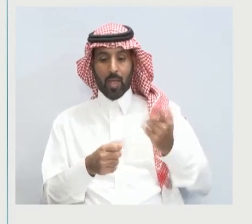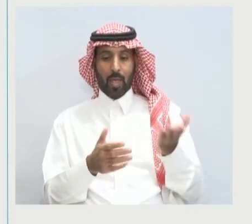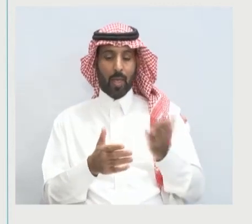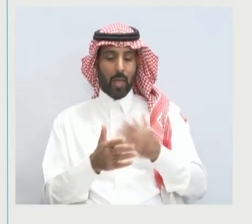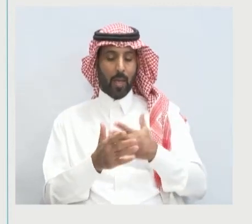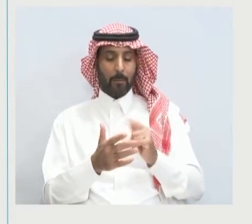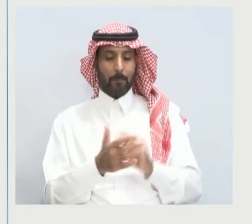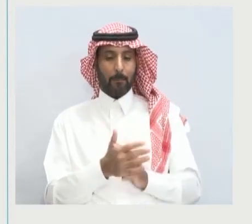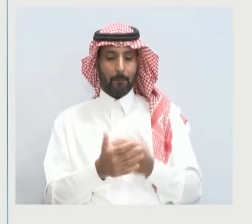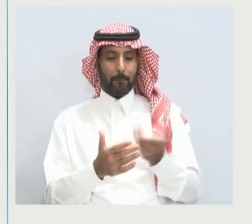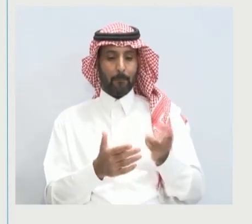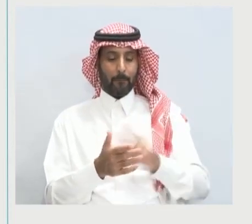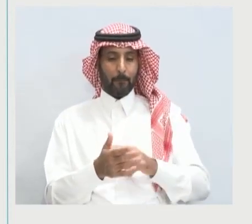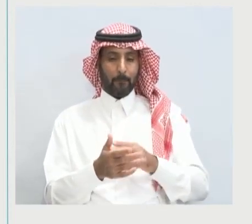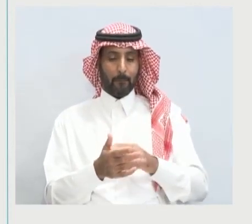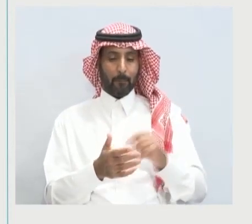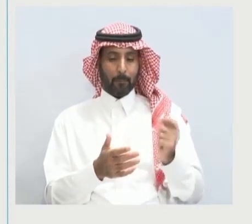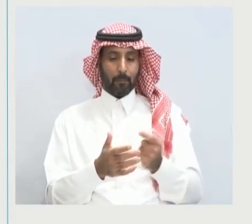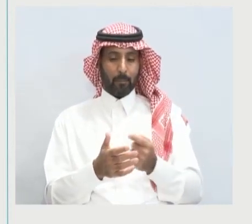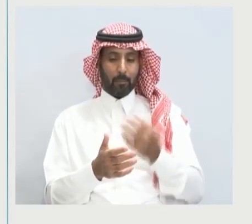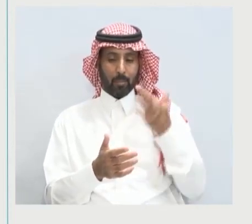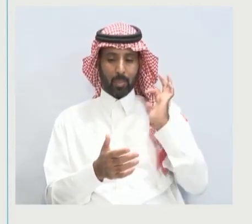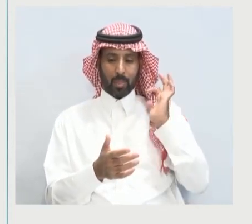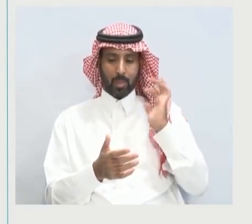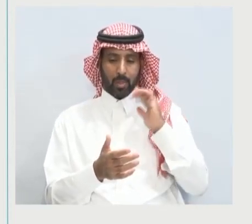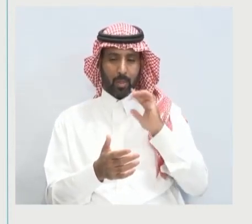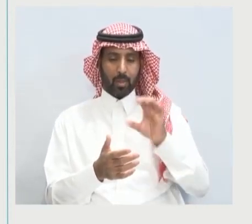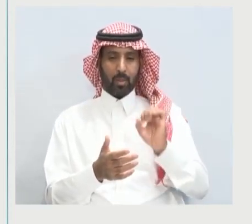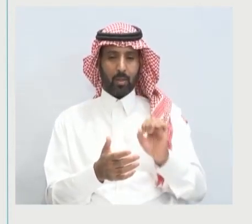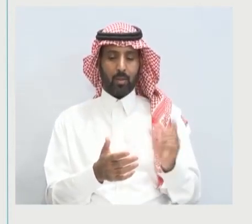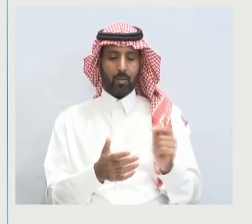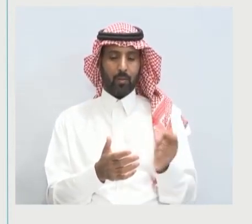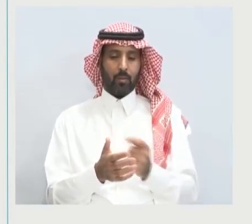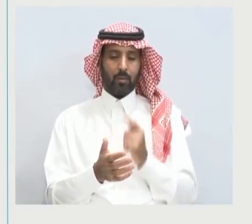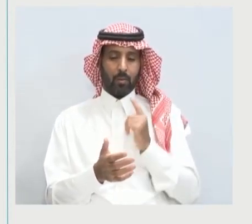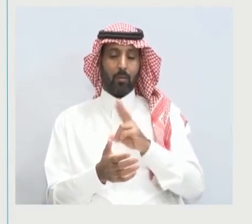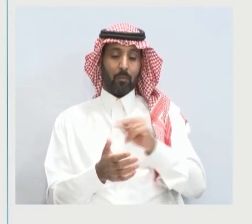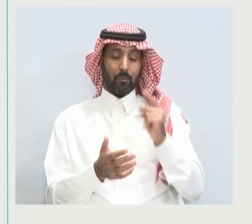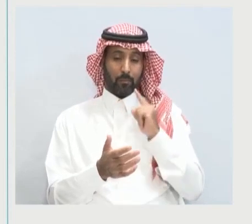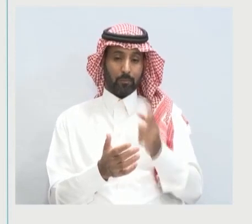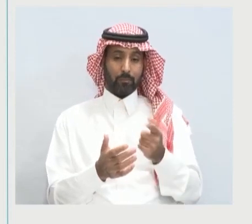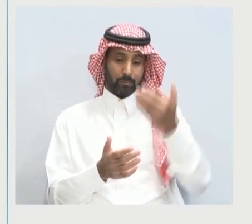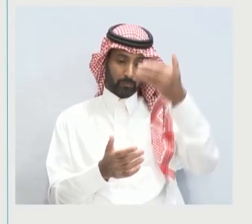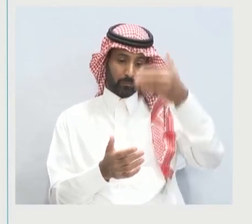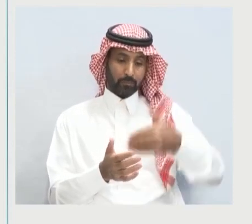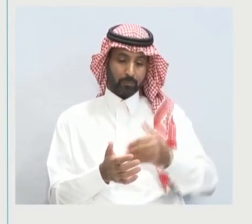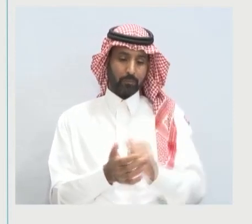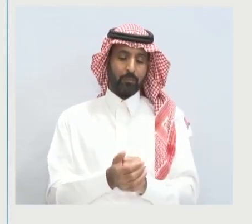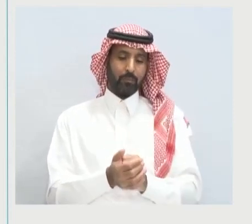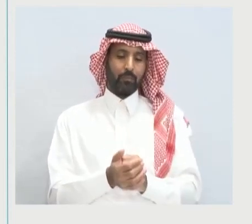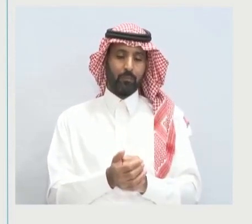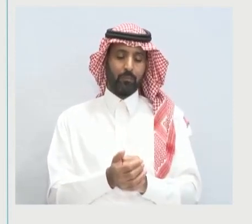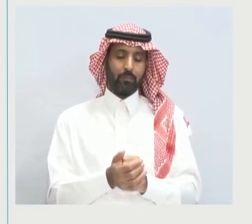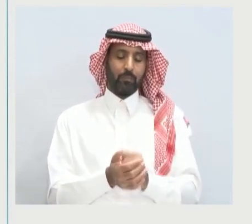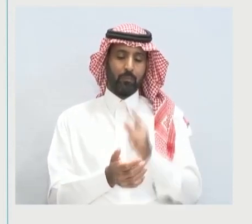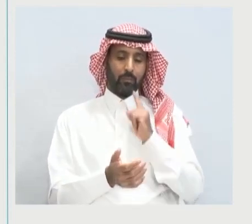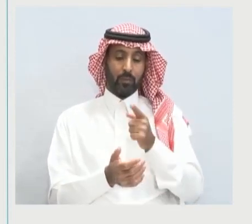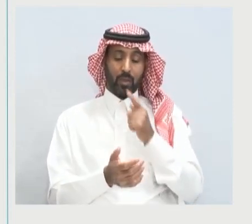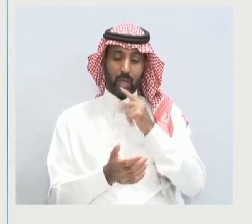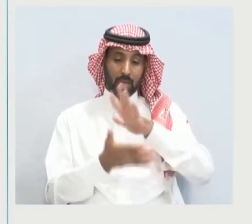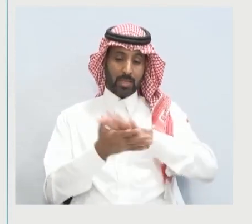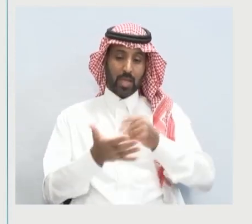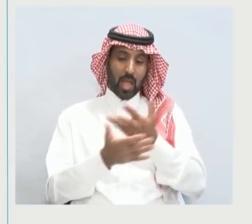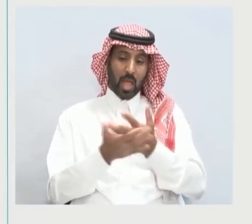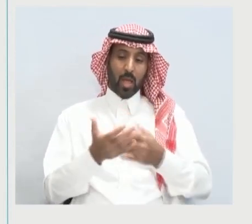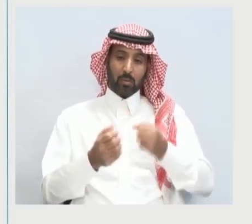بعد ذلك نكتب اسم من اختيارنا مثلا في هذا المثال نختار اسم جدول